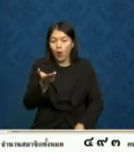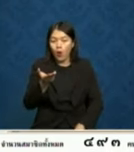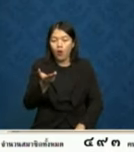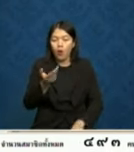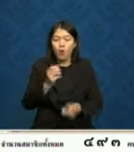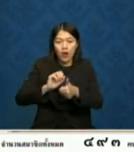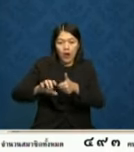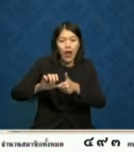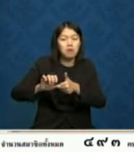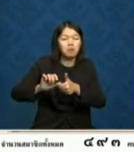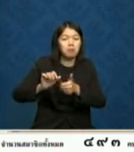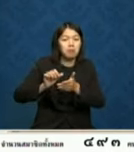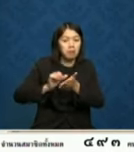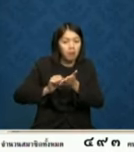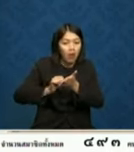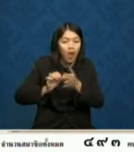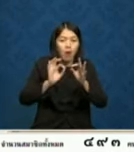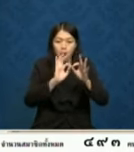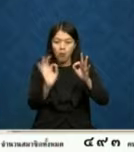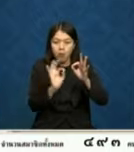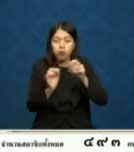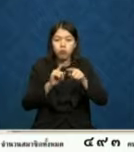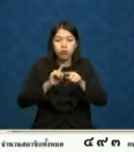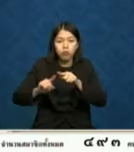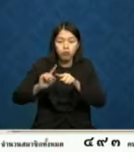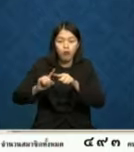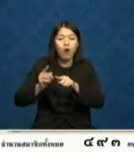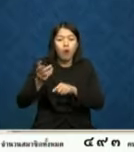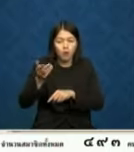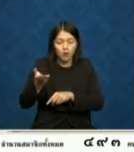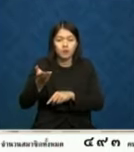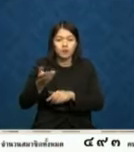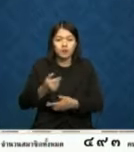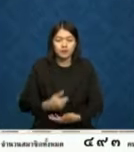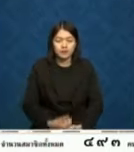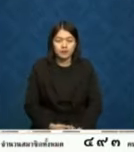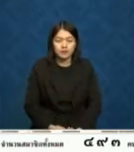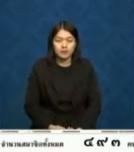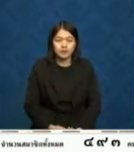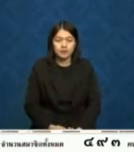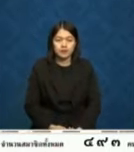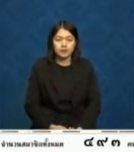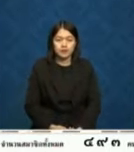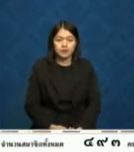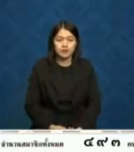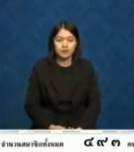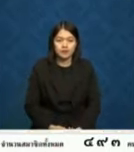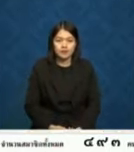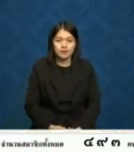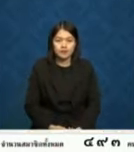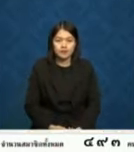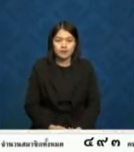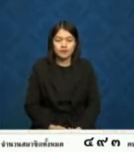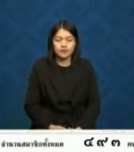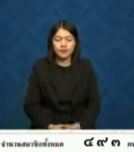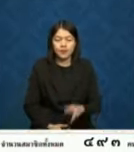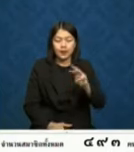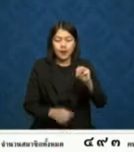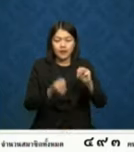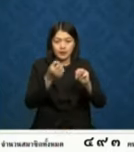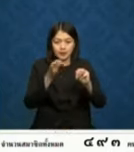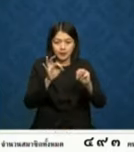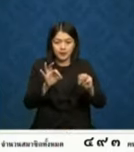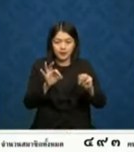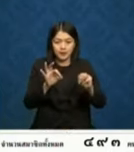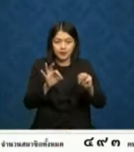เห็นมีผู้แปรยติขอสงวนคำแปรยติครับในมาตรา 199